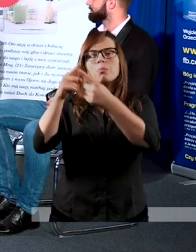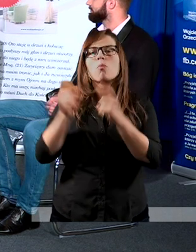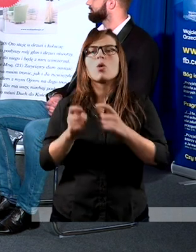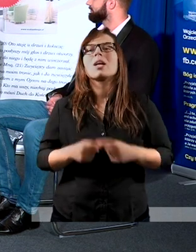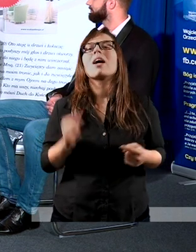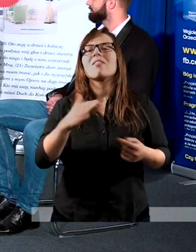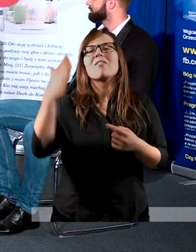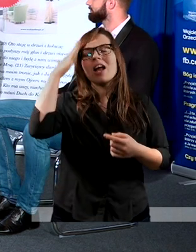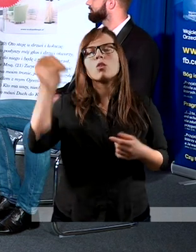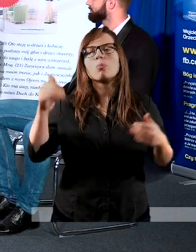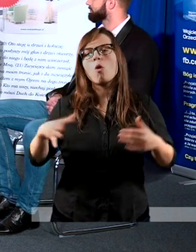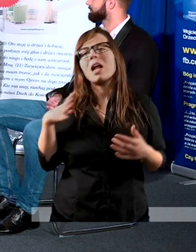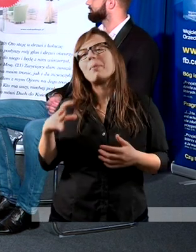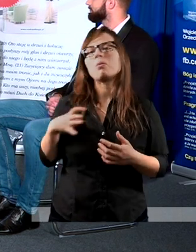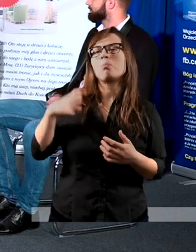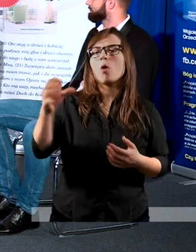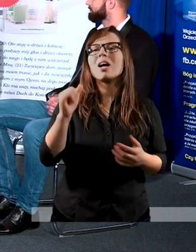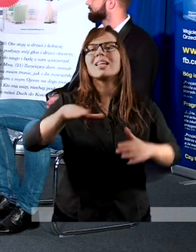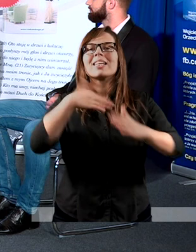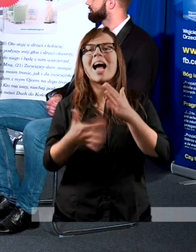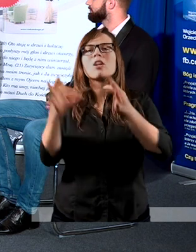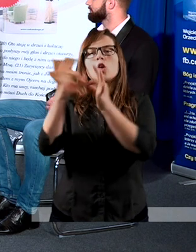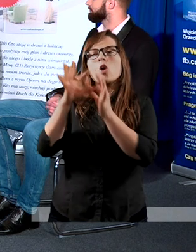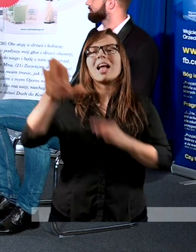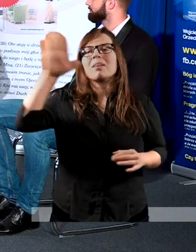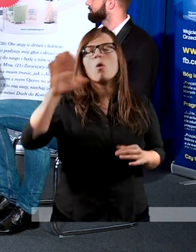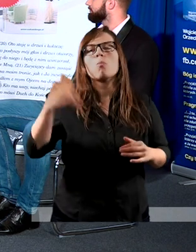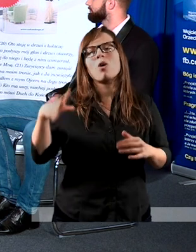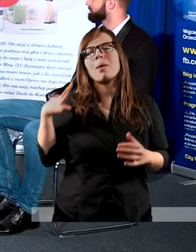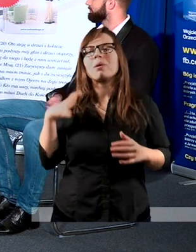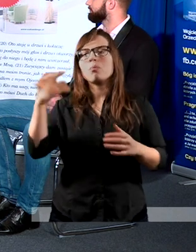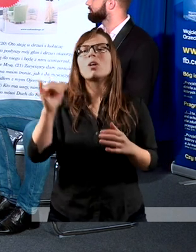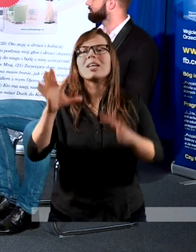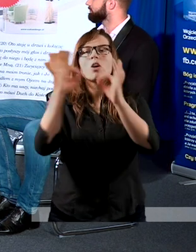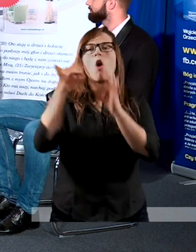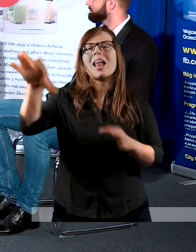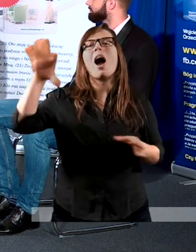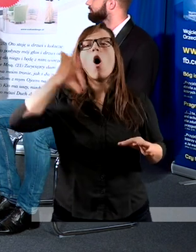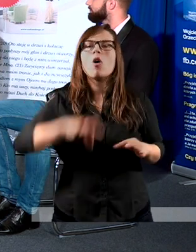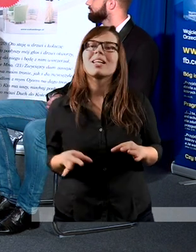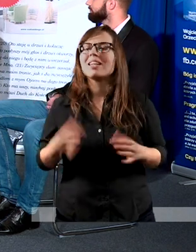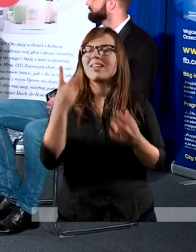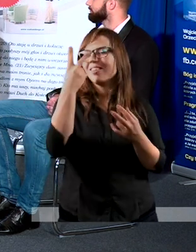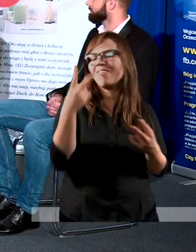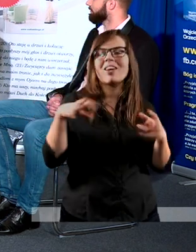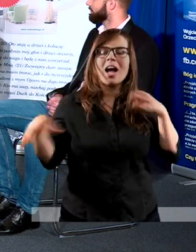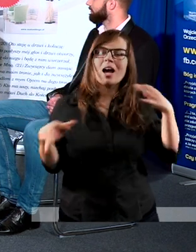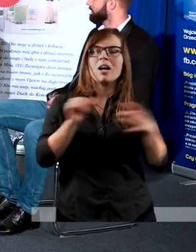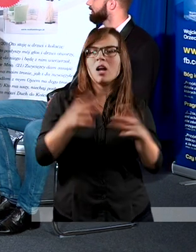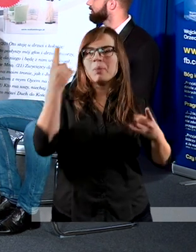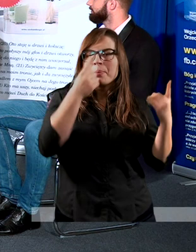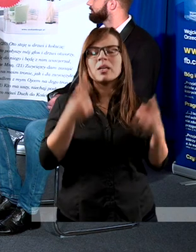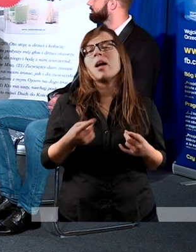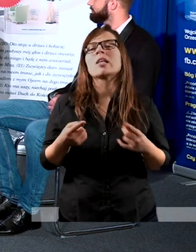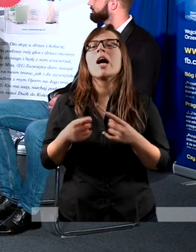Wiadomo, że można być bogatym i stracić kontakt z Bogiem, można być bogatym i ten kontakt odzyskać. To są dwie niezależne rzeczy,